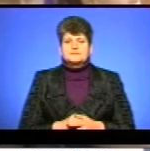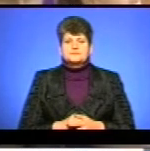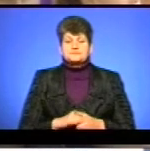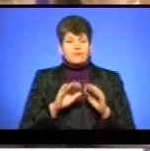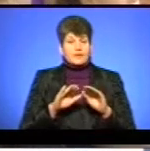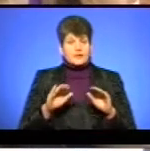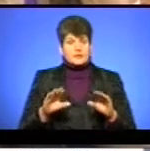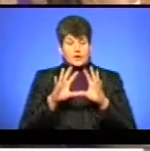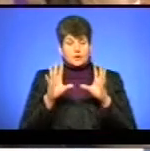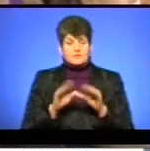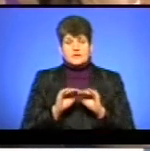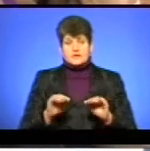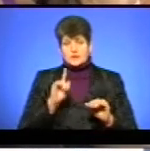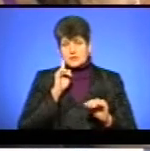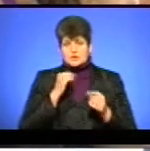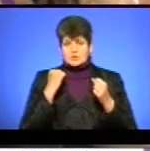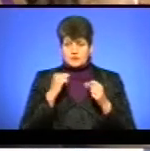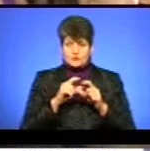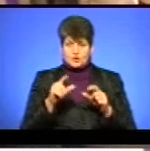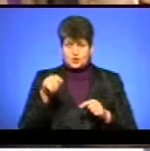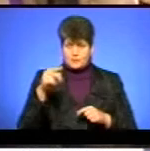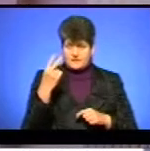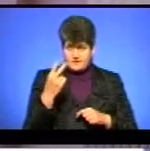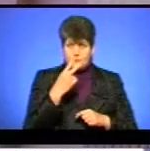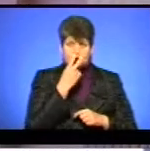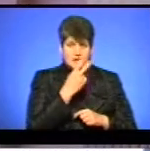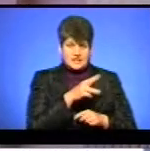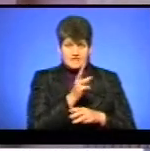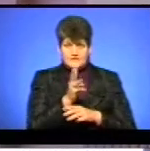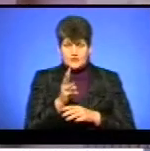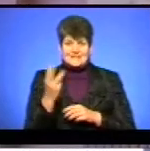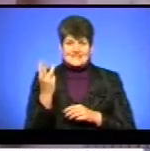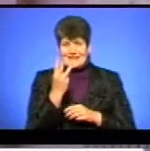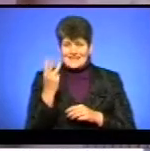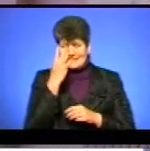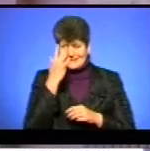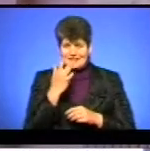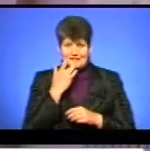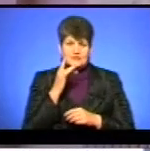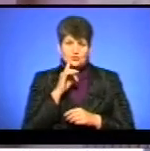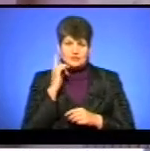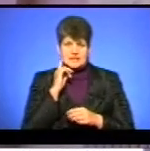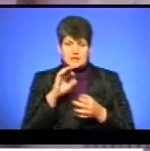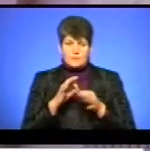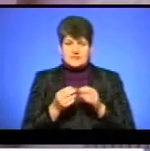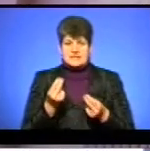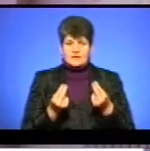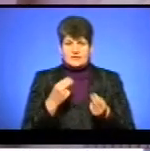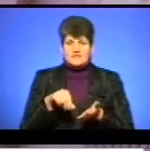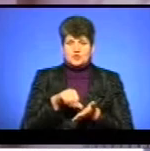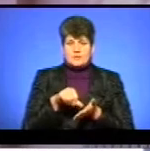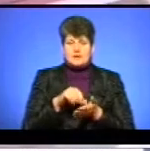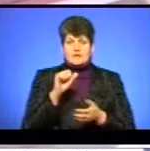Учні комплексно-дитячо-юнацької спортивної школи номер 2 переглянули відео із третіх літніх юнацьких олімпійських ігор, де виступала